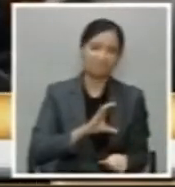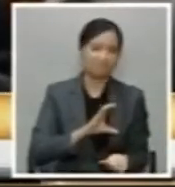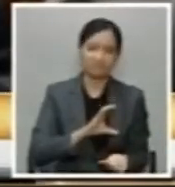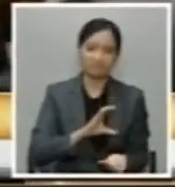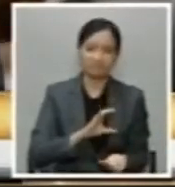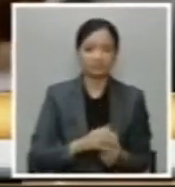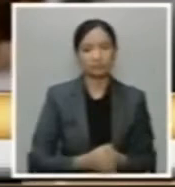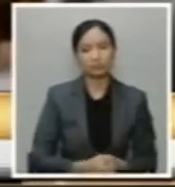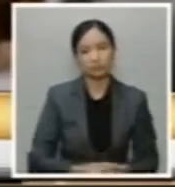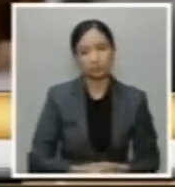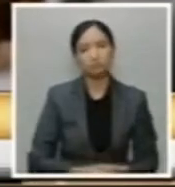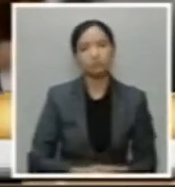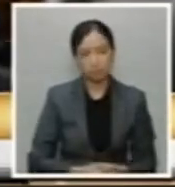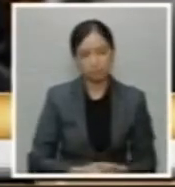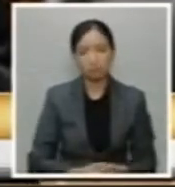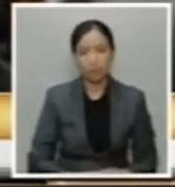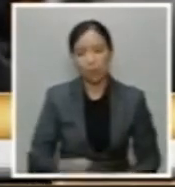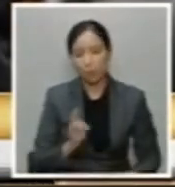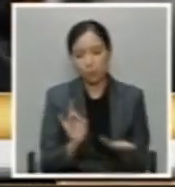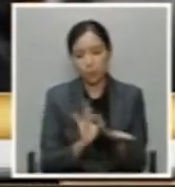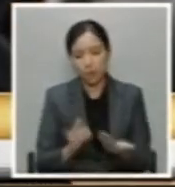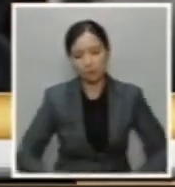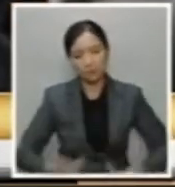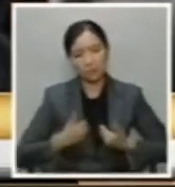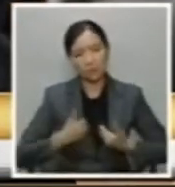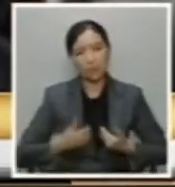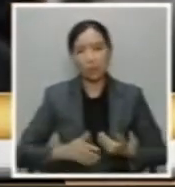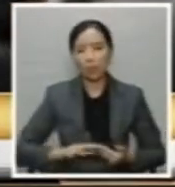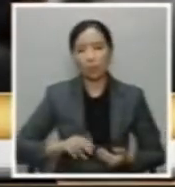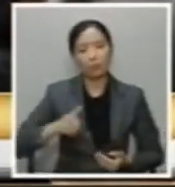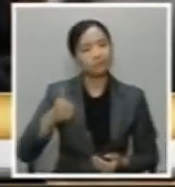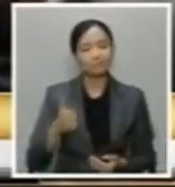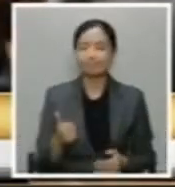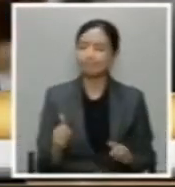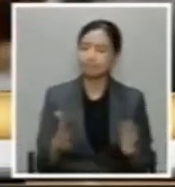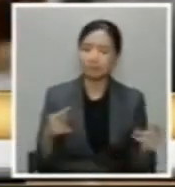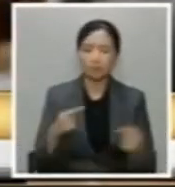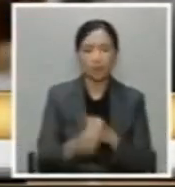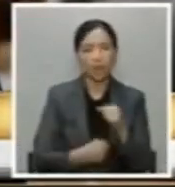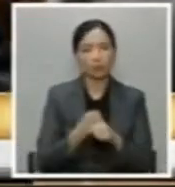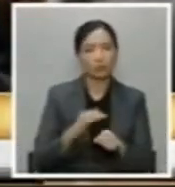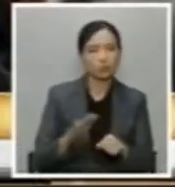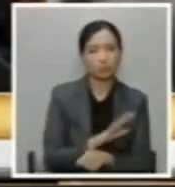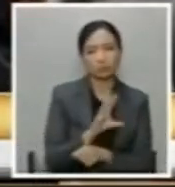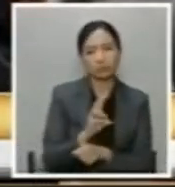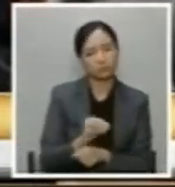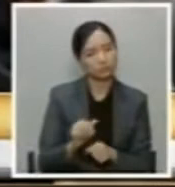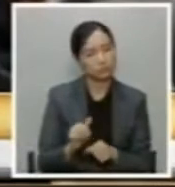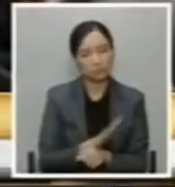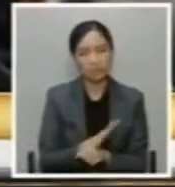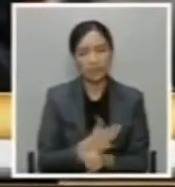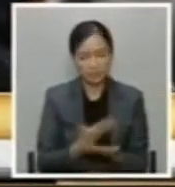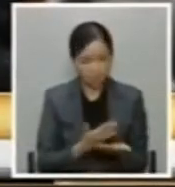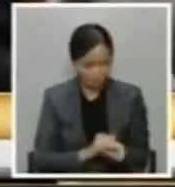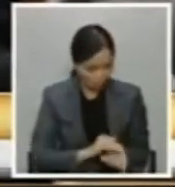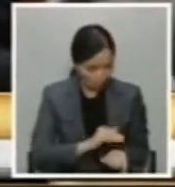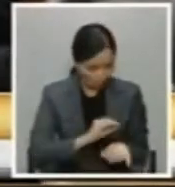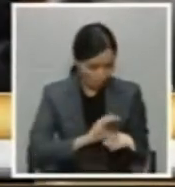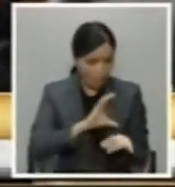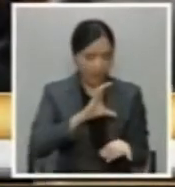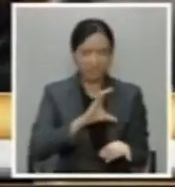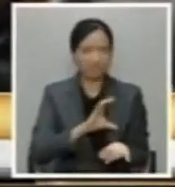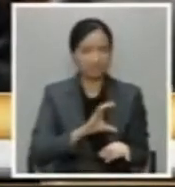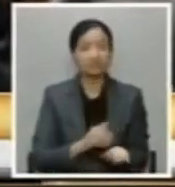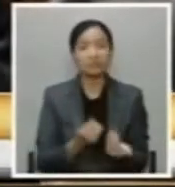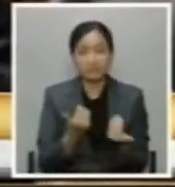รักษาคุณภาพชีวิตของเขาได้ในวัยเกษียณเพราะนั้นผมคิดว่าวันนี้เนี่ยรัฐบาลต้องกล้านะครับที่จะจัดสรรงบประม